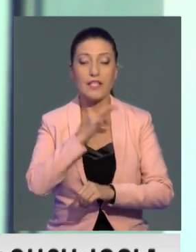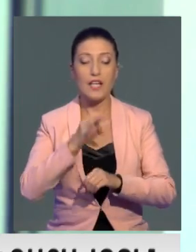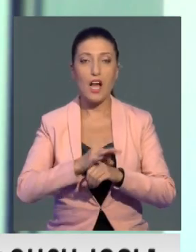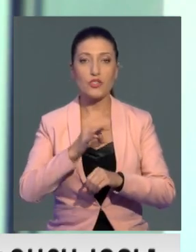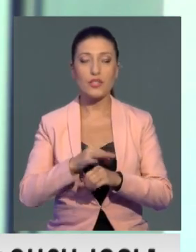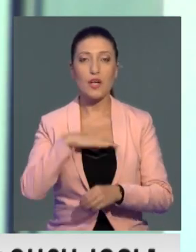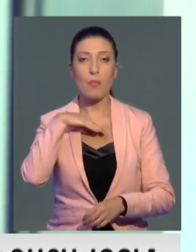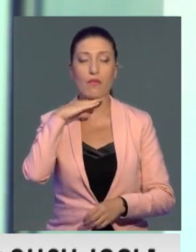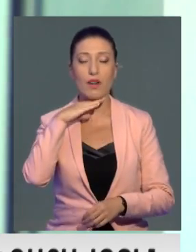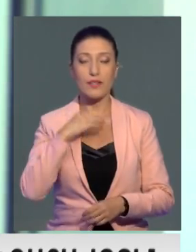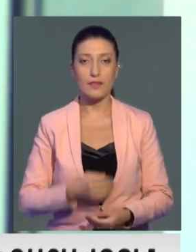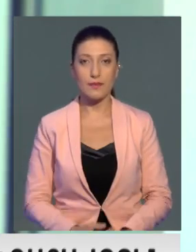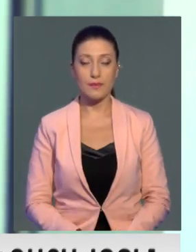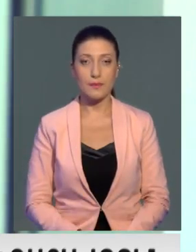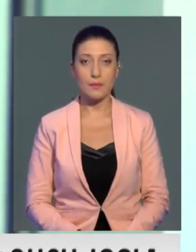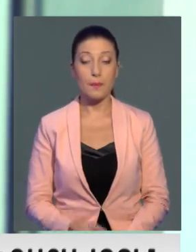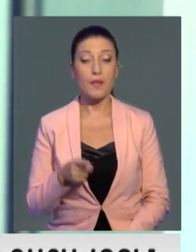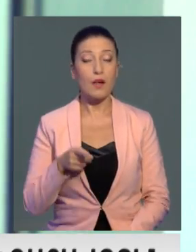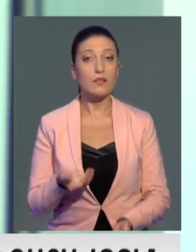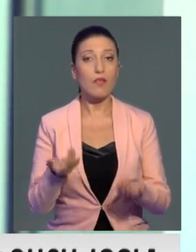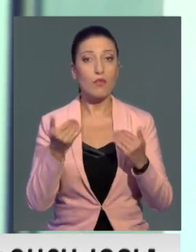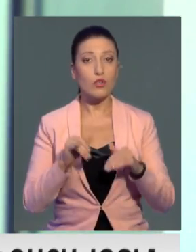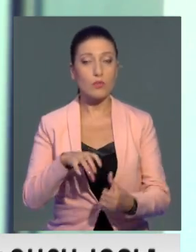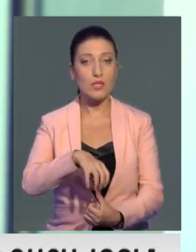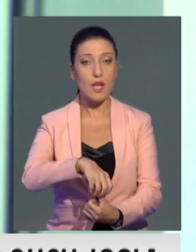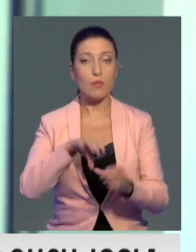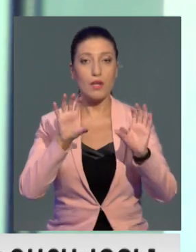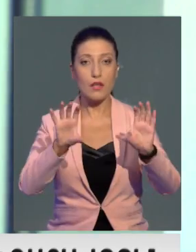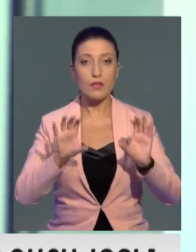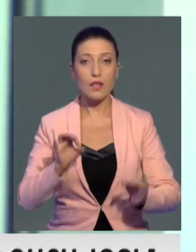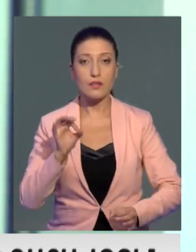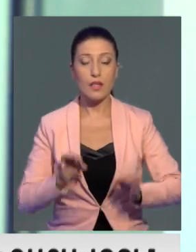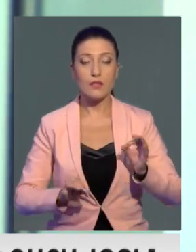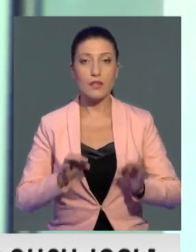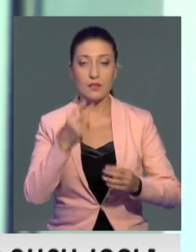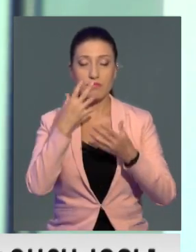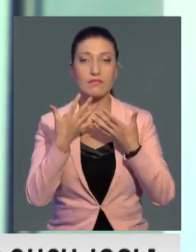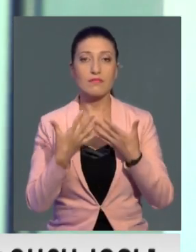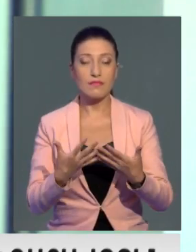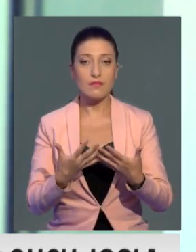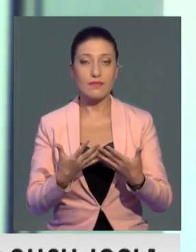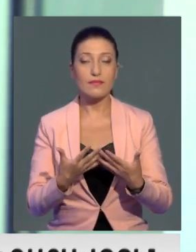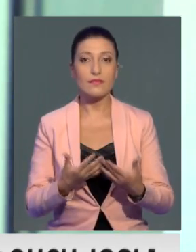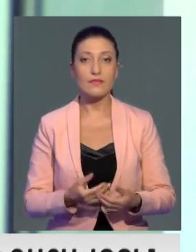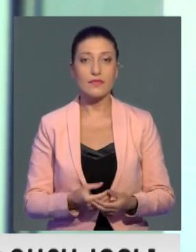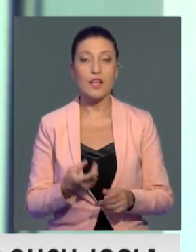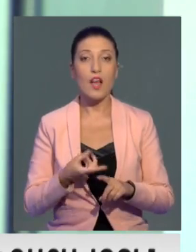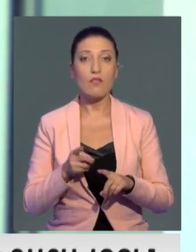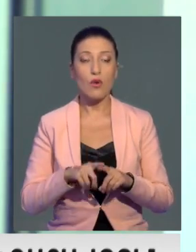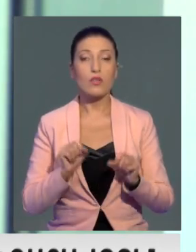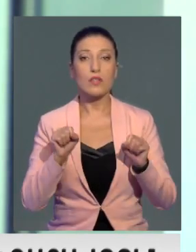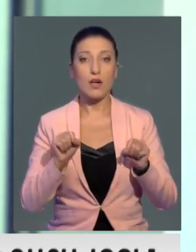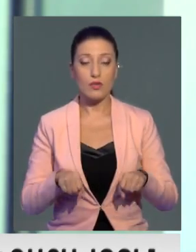բավարար չափով։ Եվ այս որոշմամբ սահմանադրական դատարանը ըստ էության տվեց որոշ ելակետեր, որոնք կարող